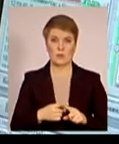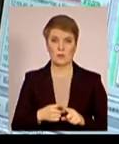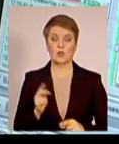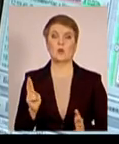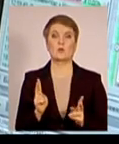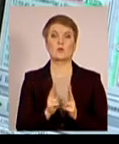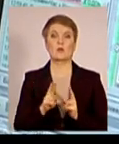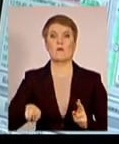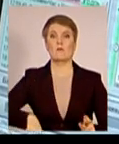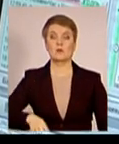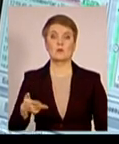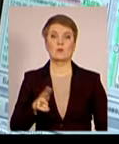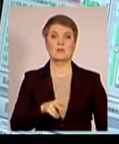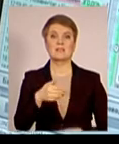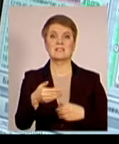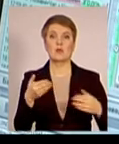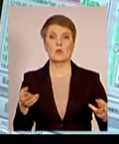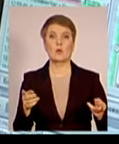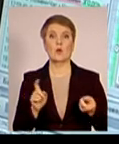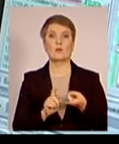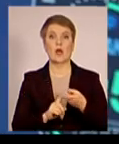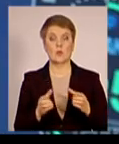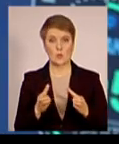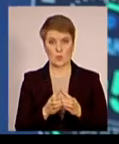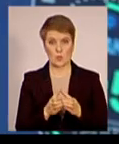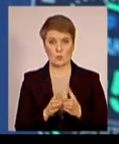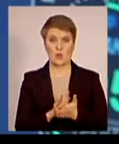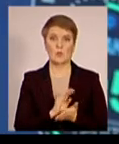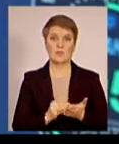контактної групи. Колеги припускають, затримання пов'язане з професійною діяльністю.